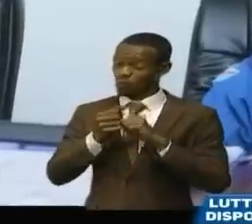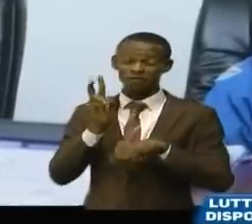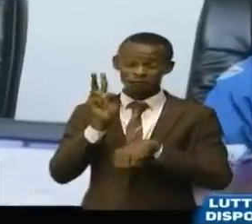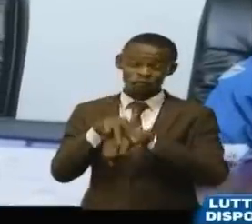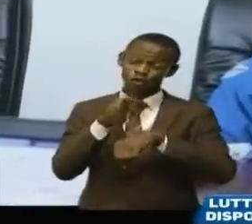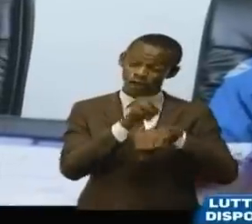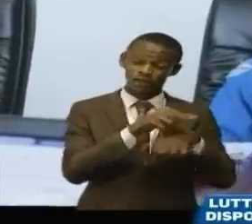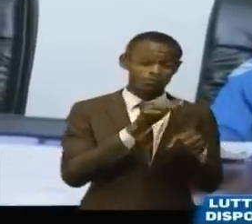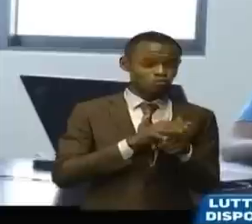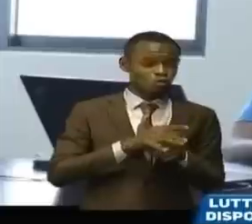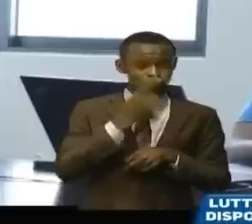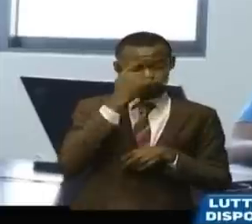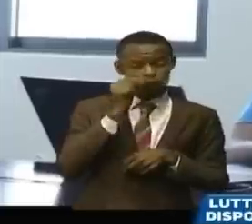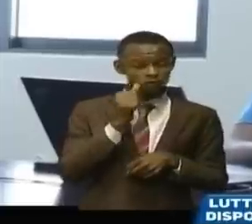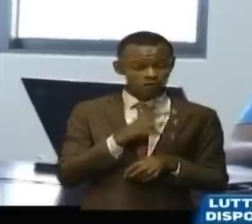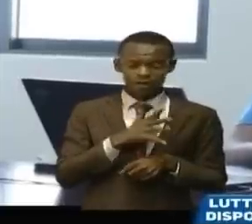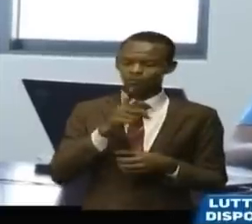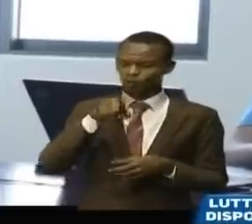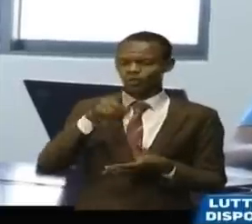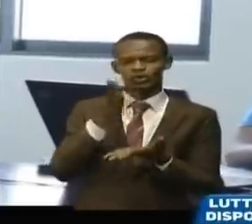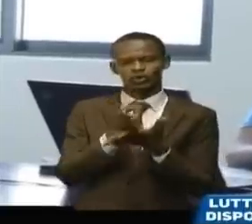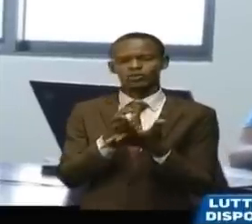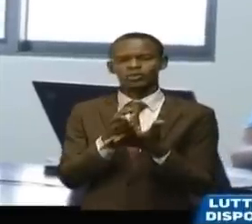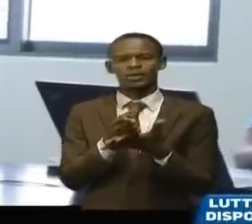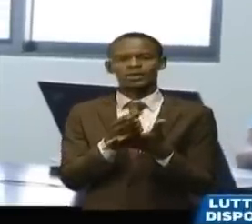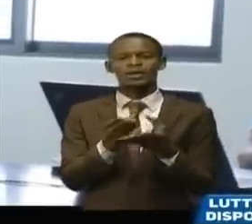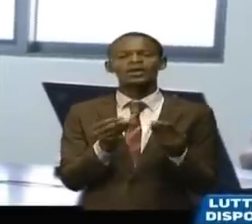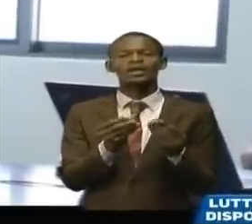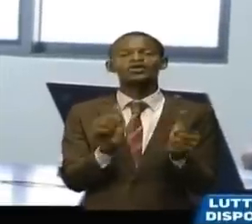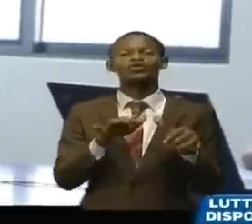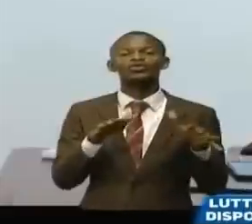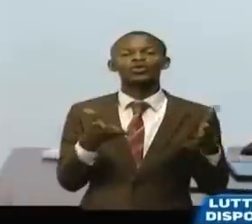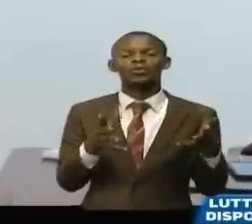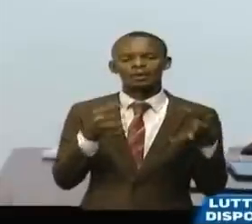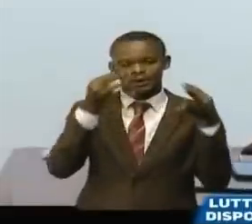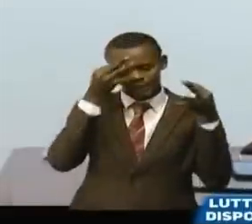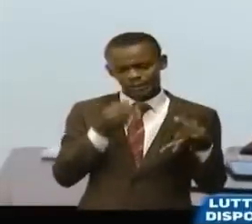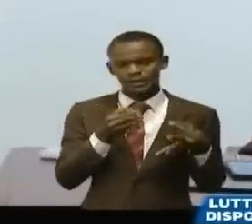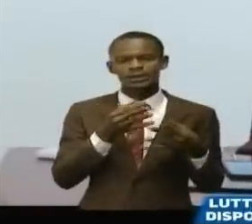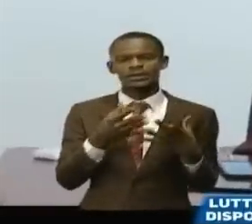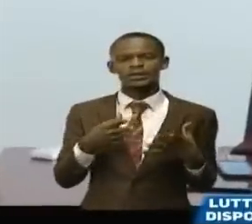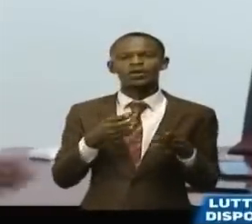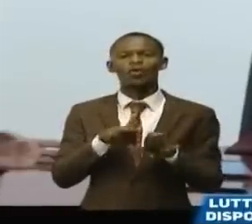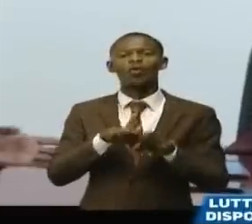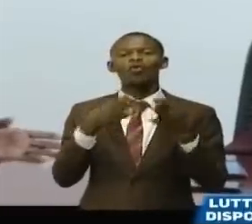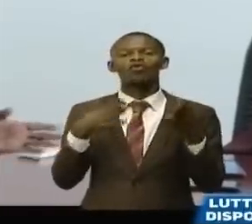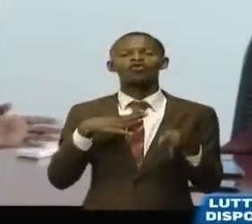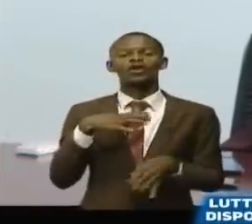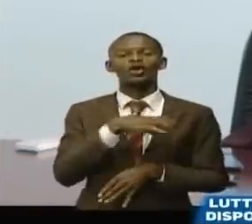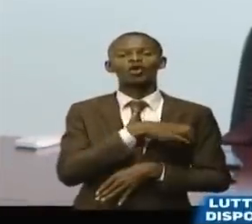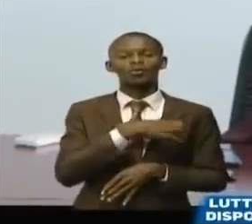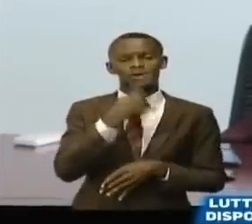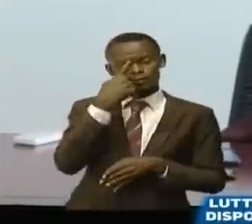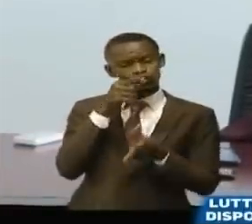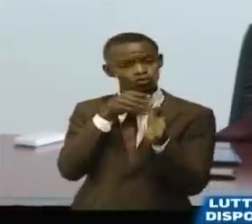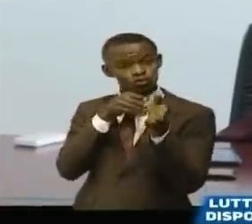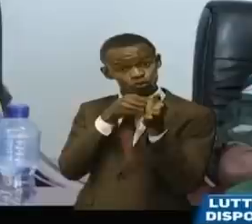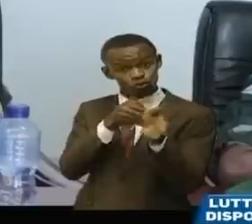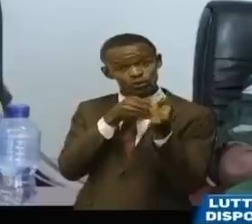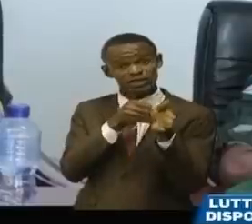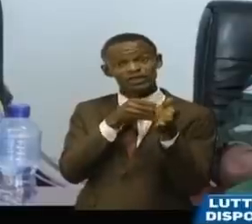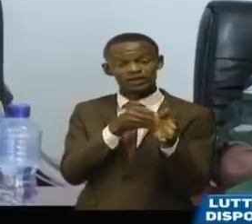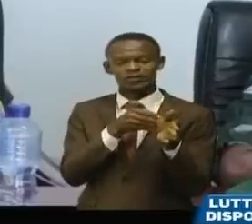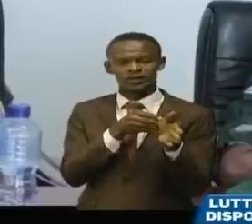le genre, à l'instar d'autres pays comme l'Ukraine, ayant pour mission bien sûr faire le suivi global de la Dandoum au